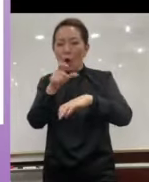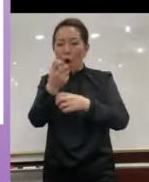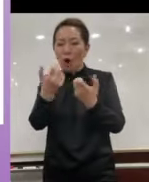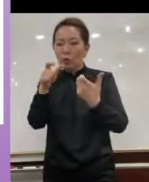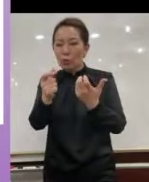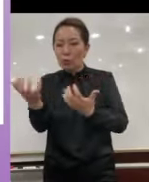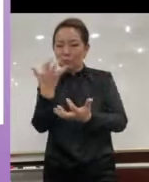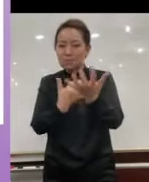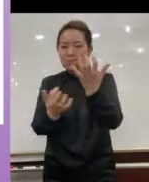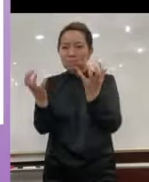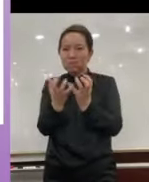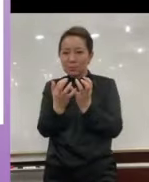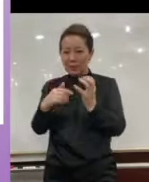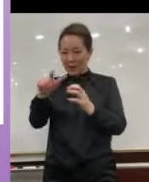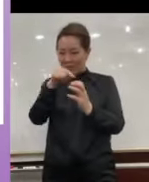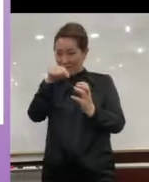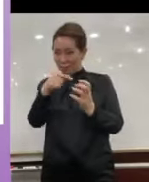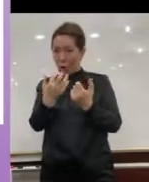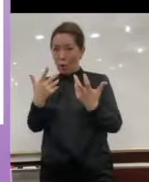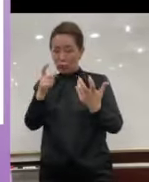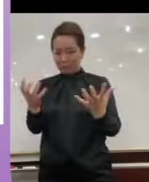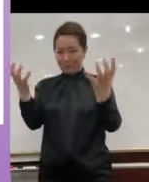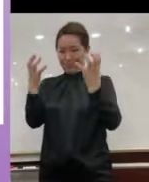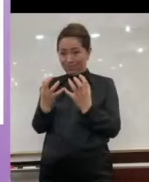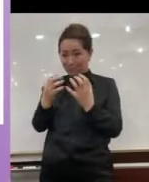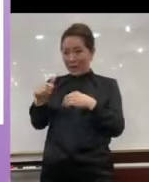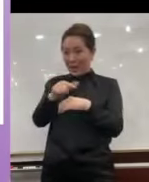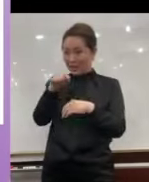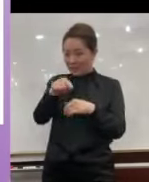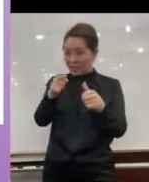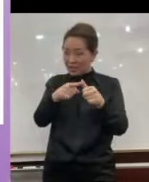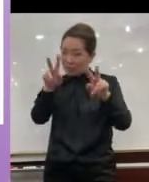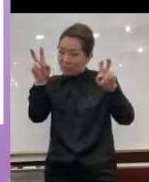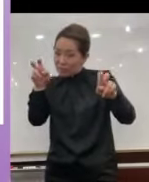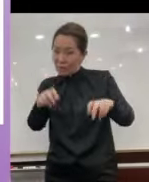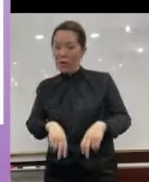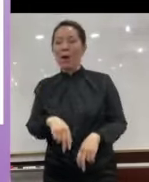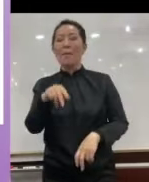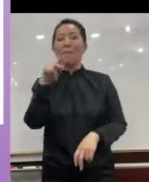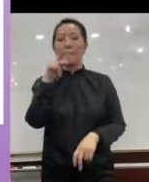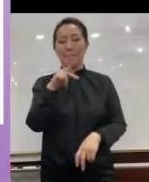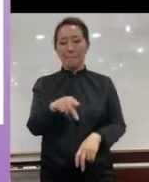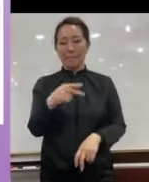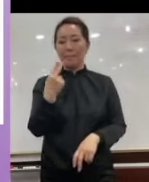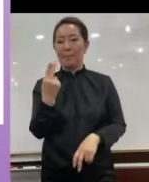Энэ утгын дор бид нэр бол PAP гэдэг үгээр гаргаж ирсэн байна.